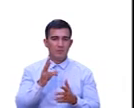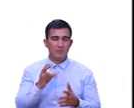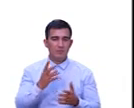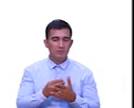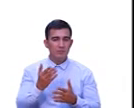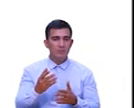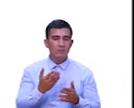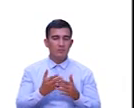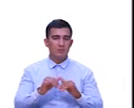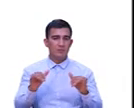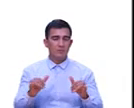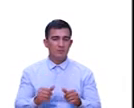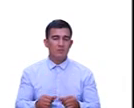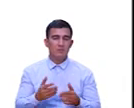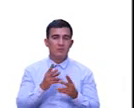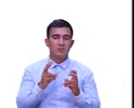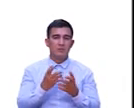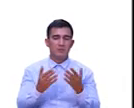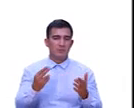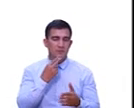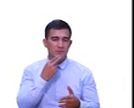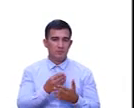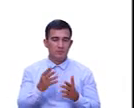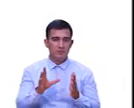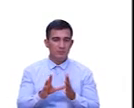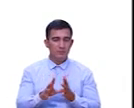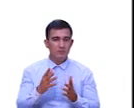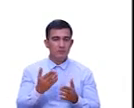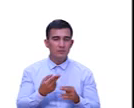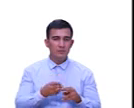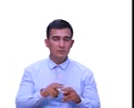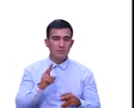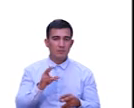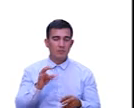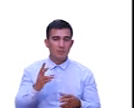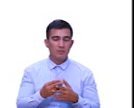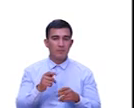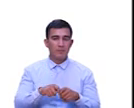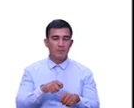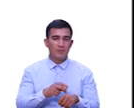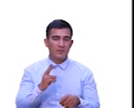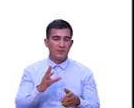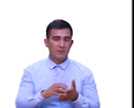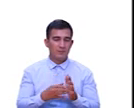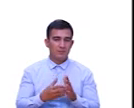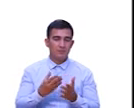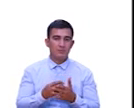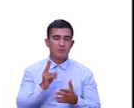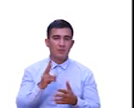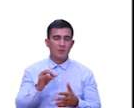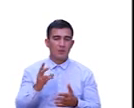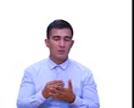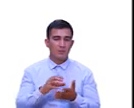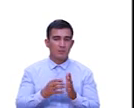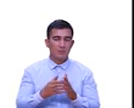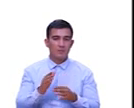kvadrat ko'paytiramiz. Har bir zaryadning birligi Coulomb ko'paytirilgan Coulomb bo'lu metr kvadrat. Demak, Coulomb kvadratlar qisqarib